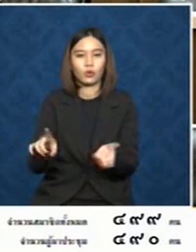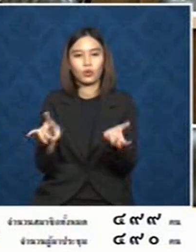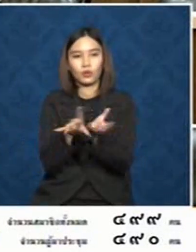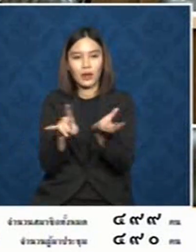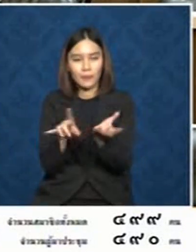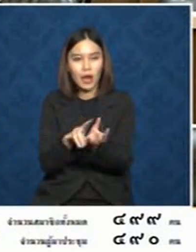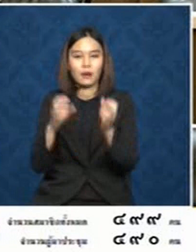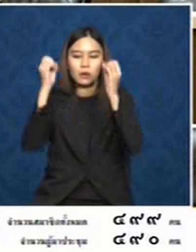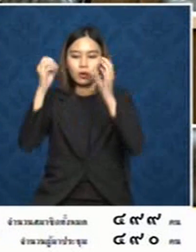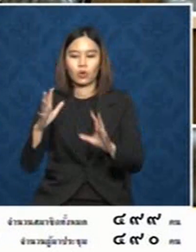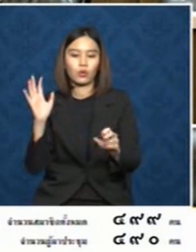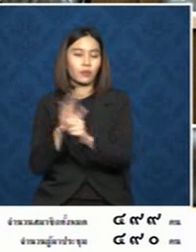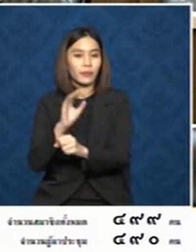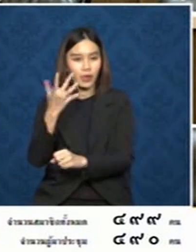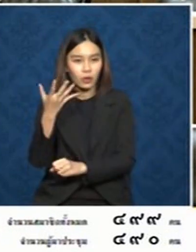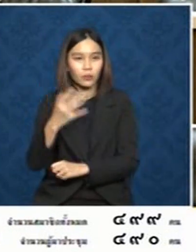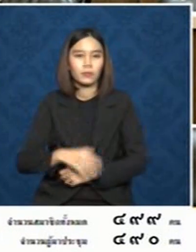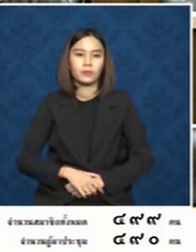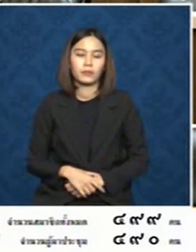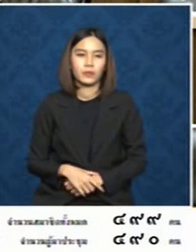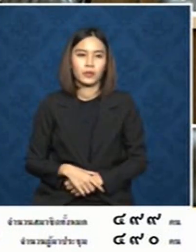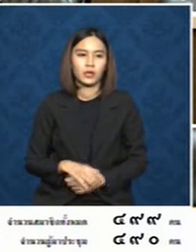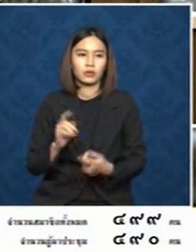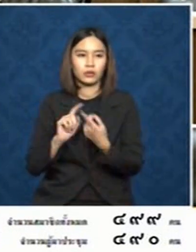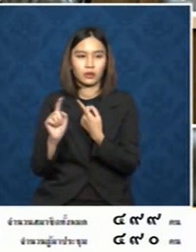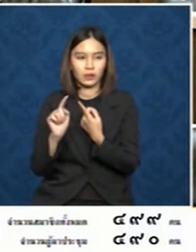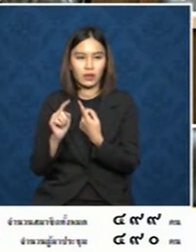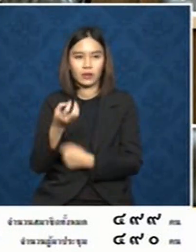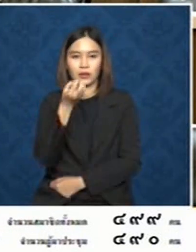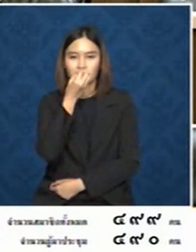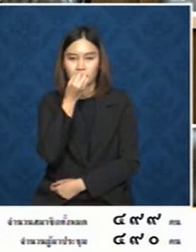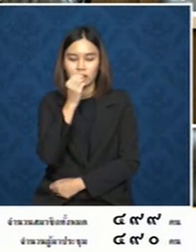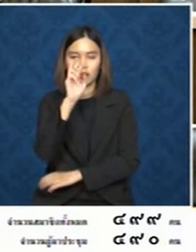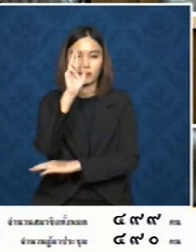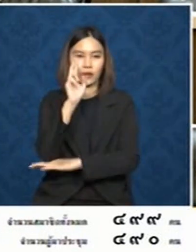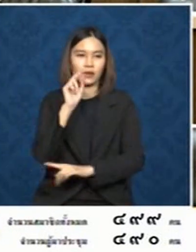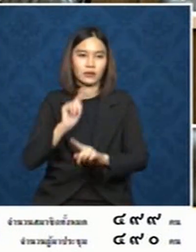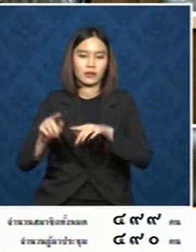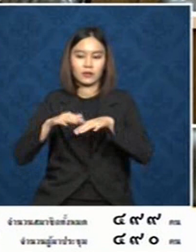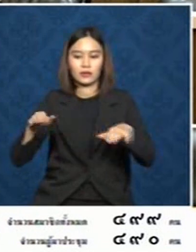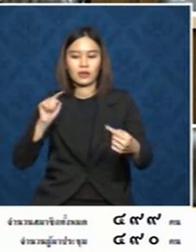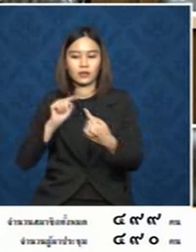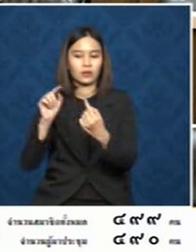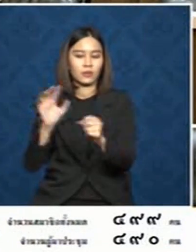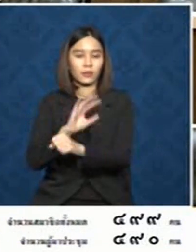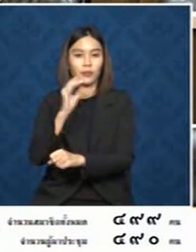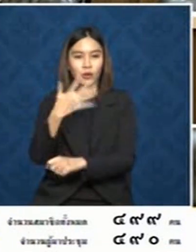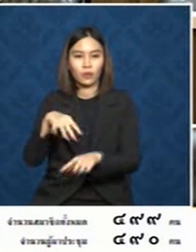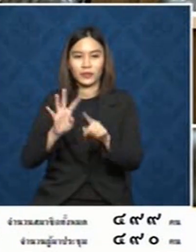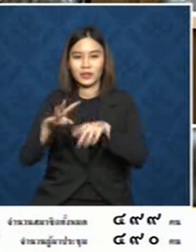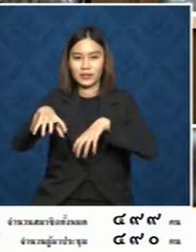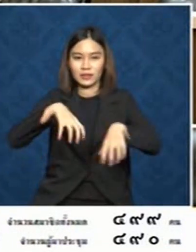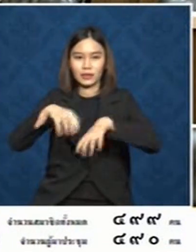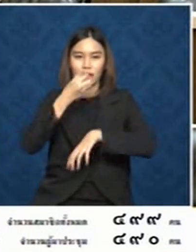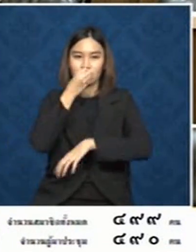เรื่องครูไม่ครบชั้นเรื่องอ่าอาหารกลางวันเด็กไม่ทั่วถึงฉะนั้นข้อที่ 4ก็คือจัดอาหาร